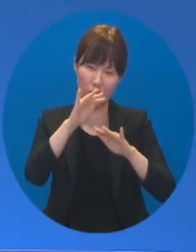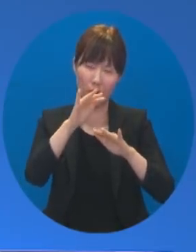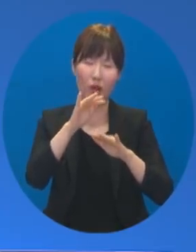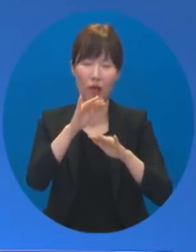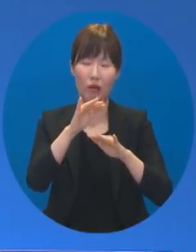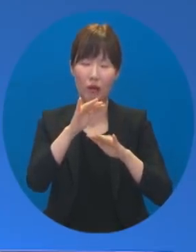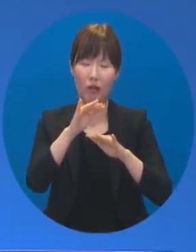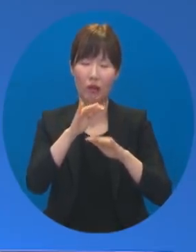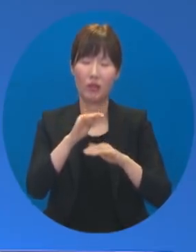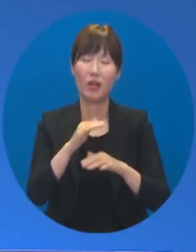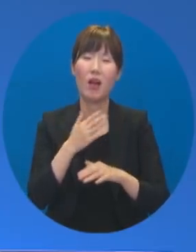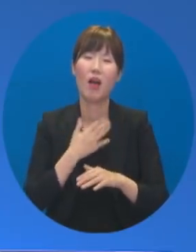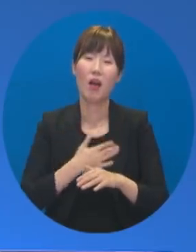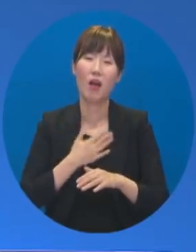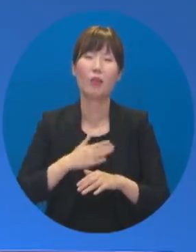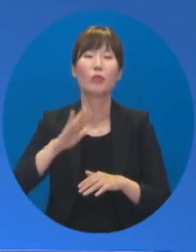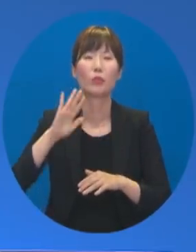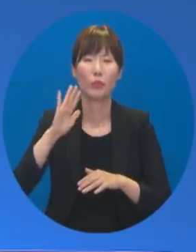그때서야 제가